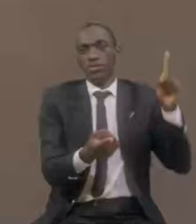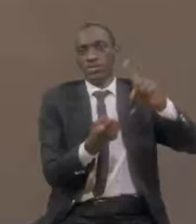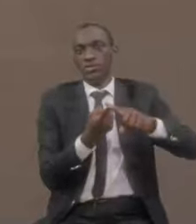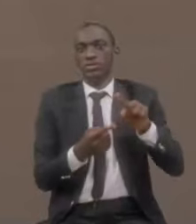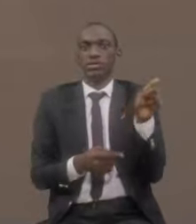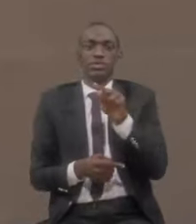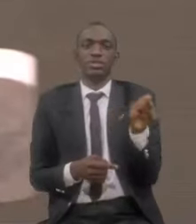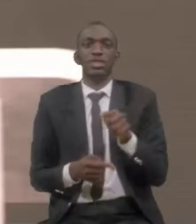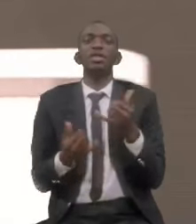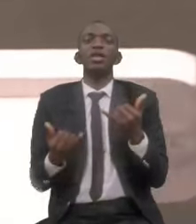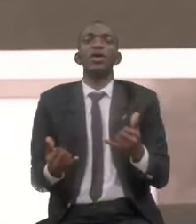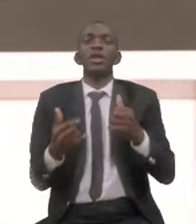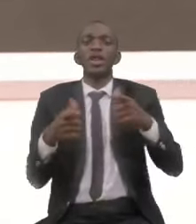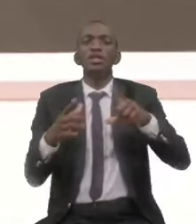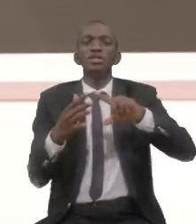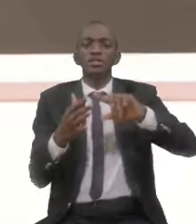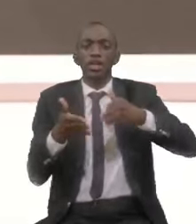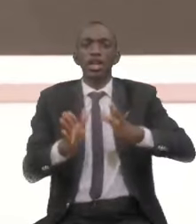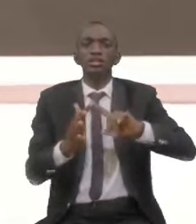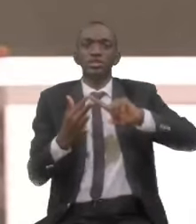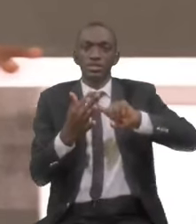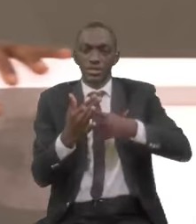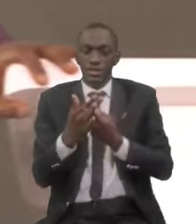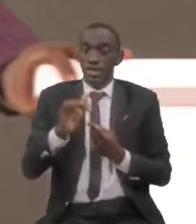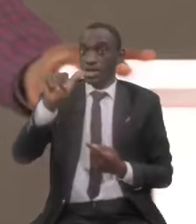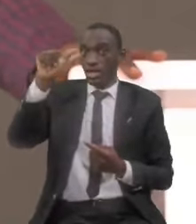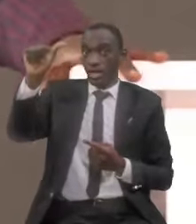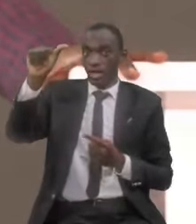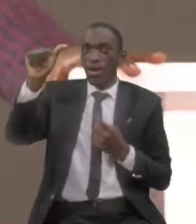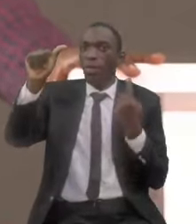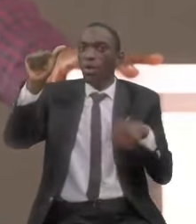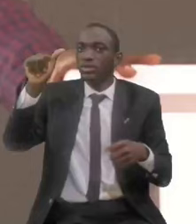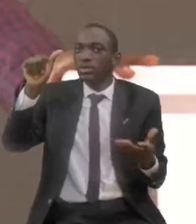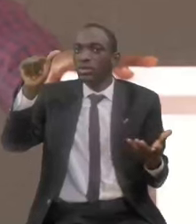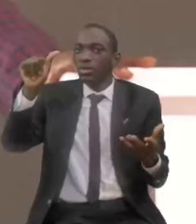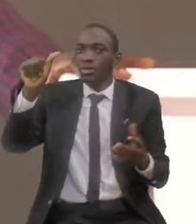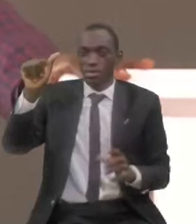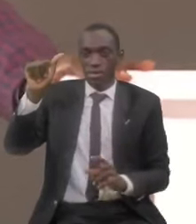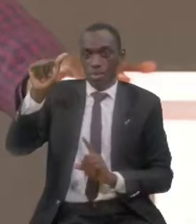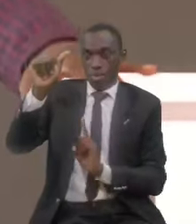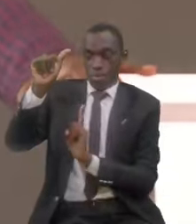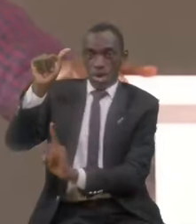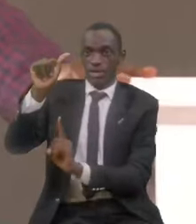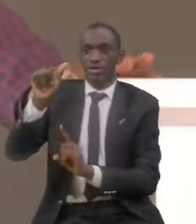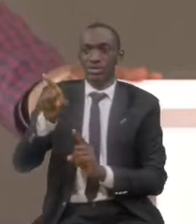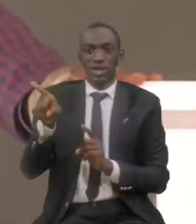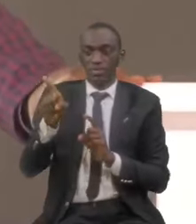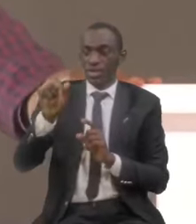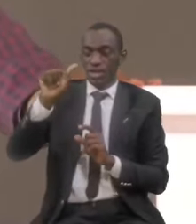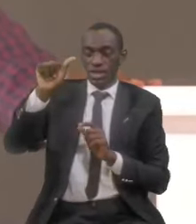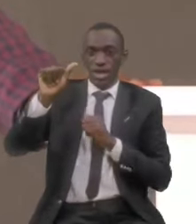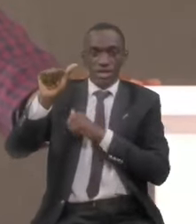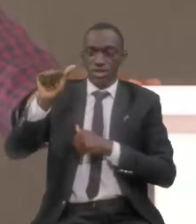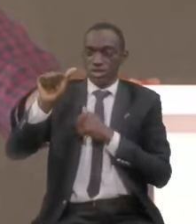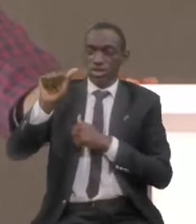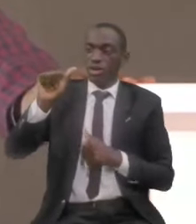Commençons maintenant. A. Attitude, vous mettez 1 devant. Vous écrivez attitude